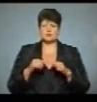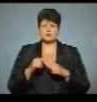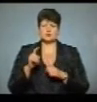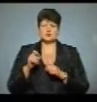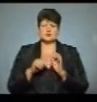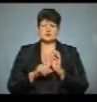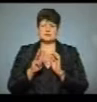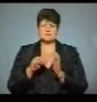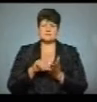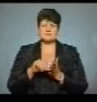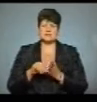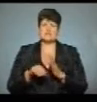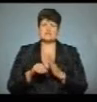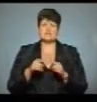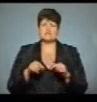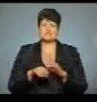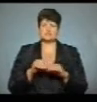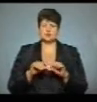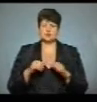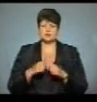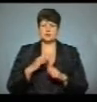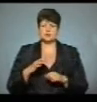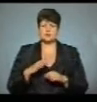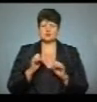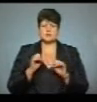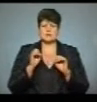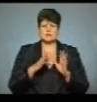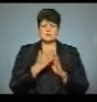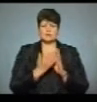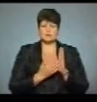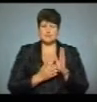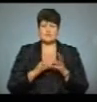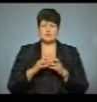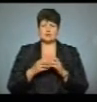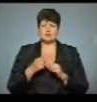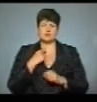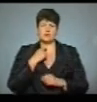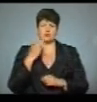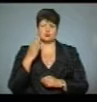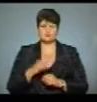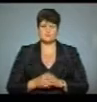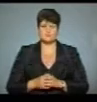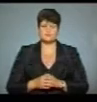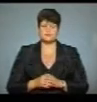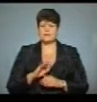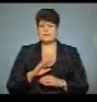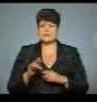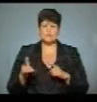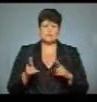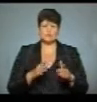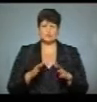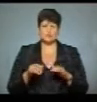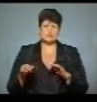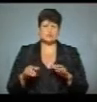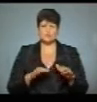Представники дільничних виборчих комісій чекають, щоб здати протоколи з результатами голосування. абсолютно непідготовлений